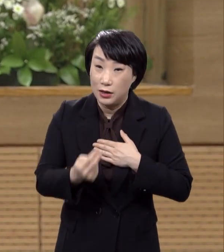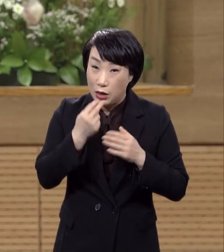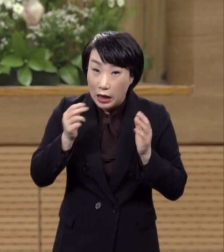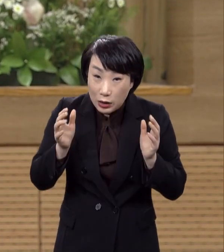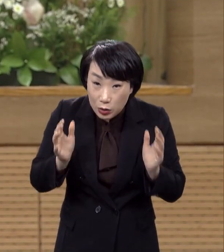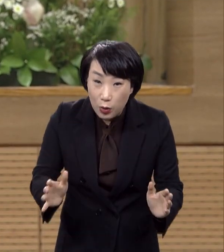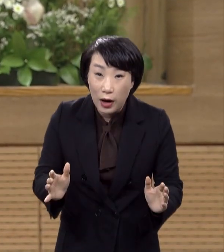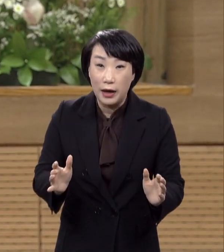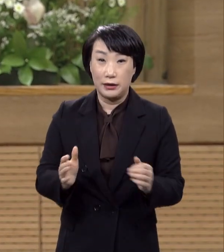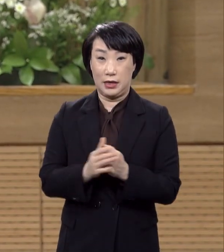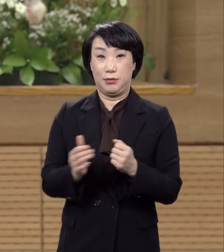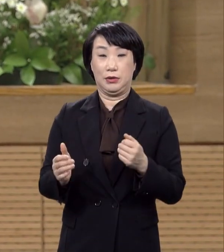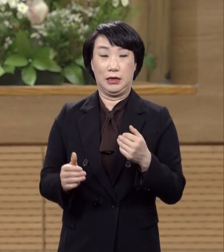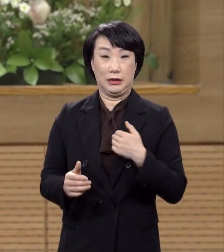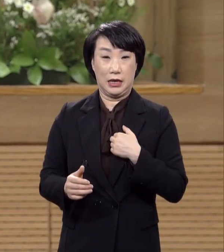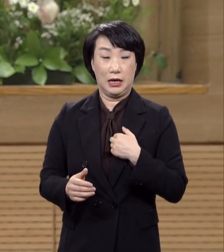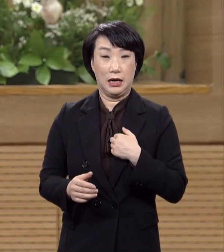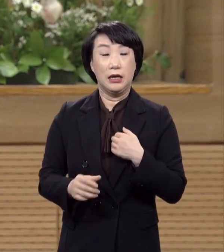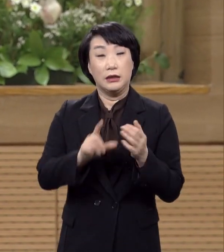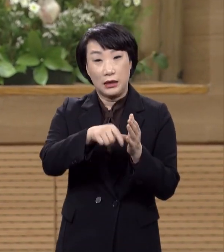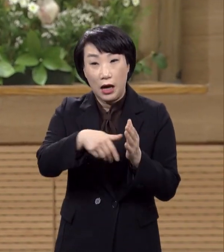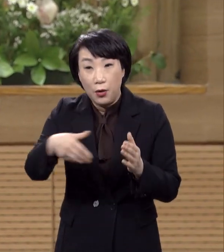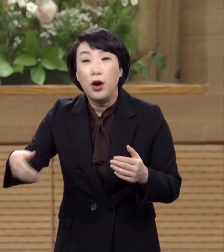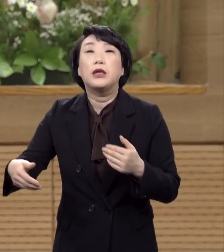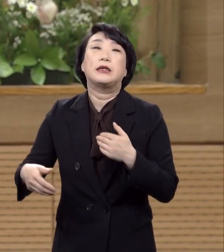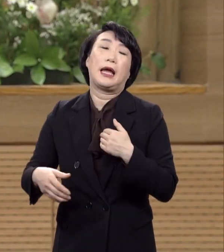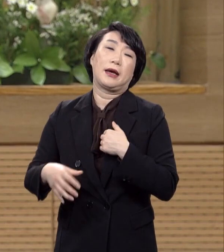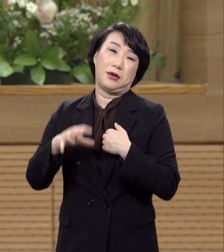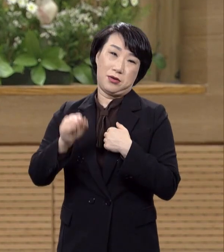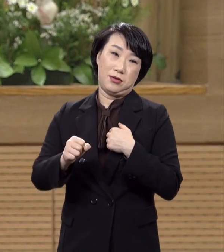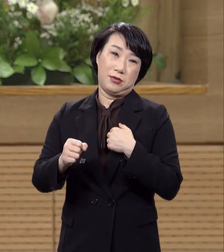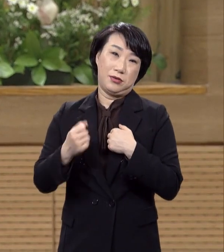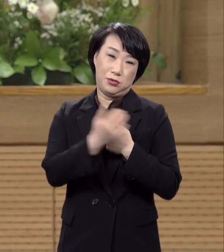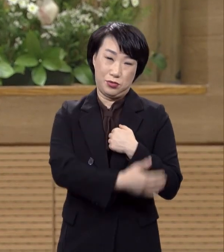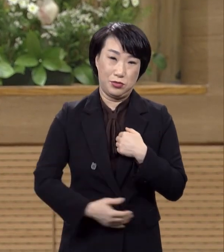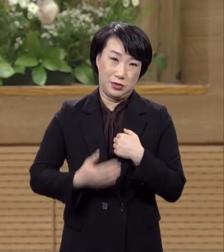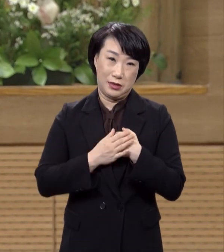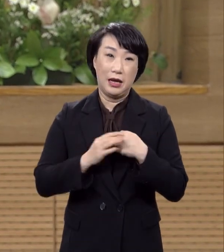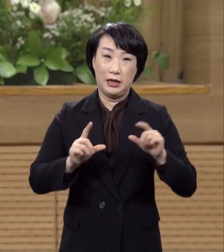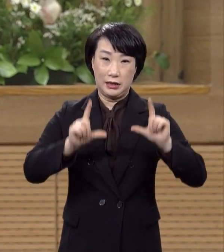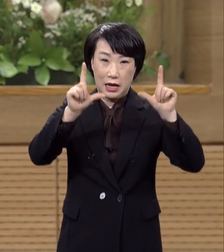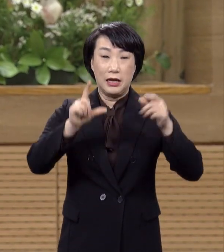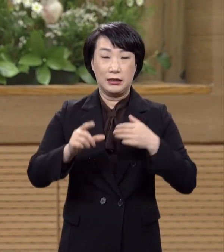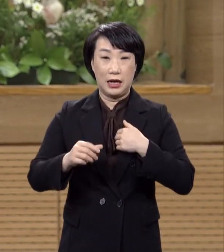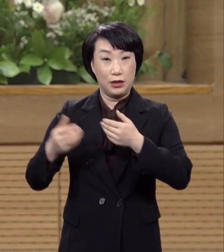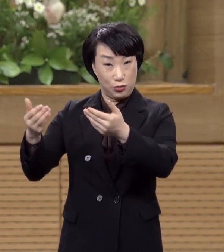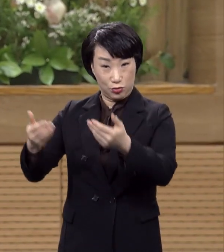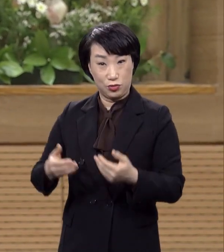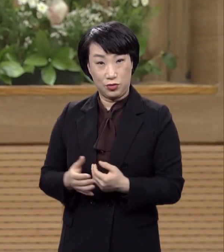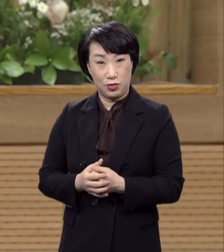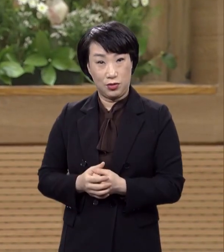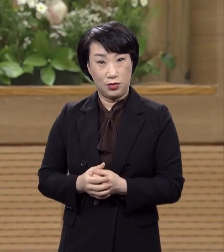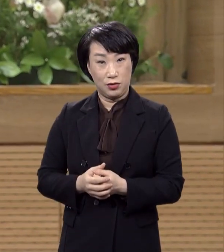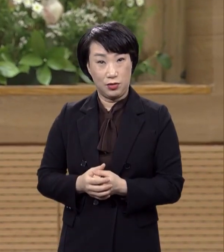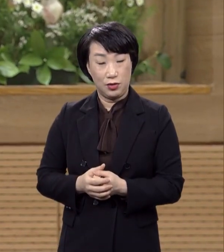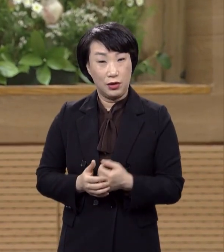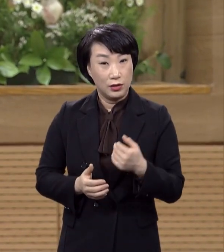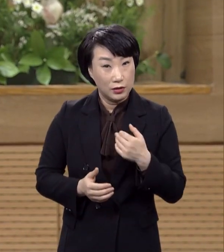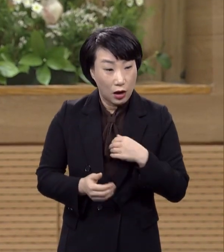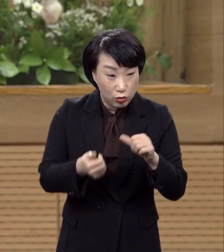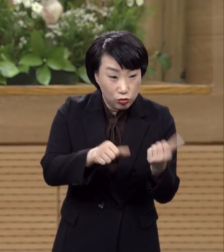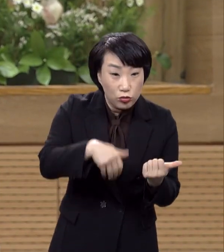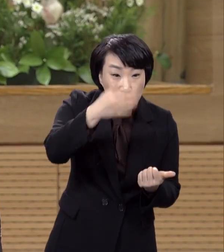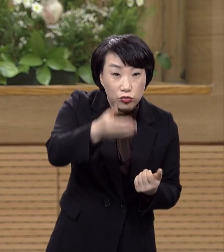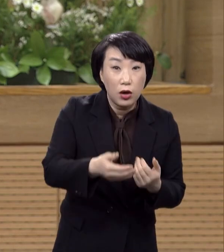존재하고 있기 때문에 세월이라는 것은 육신의 나를 내게 주신 것인데, 내가